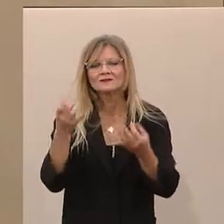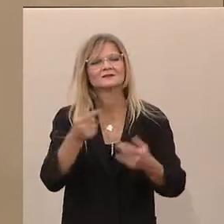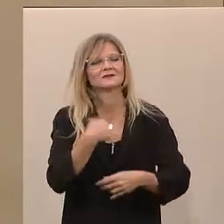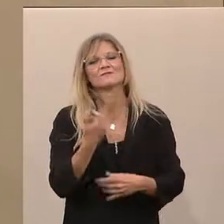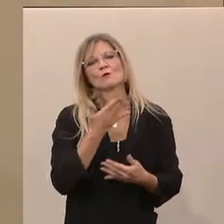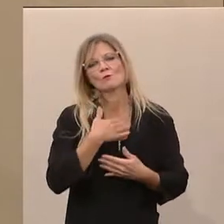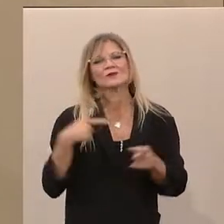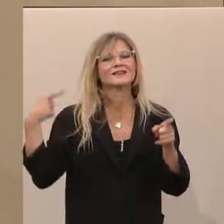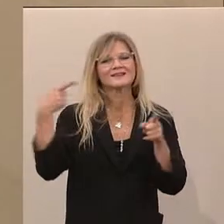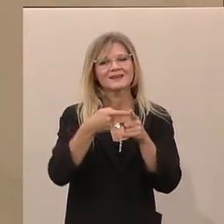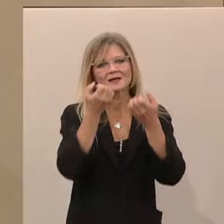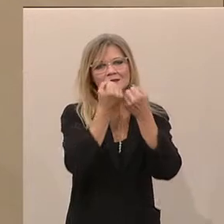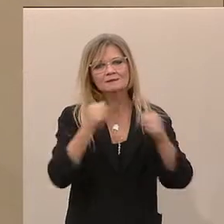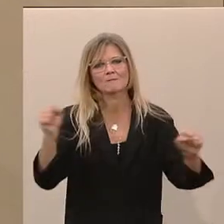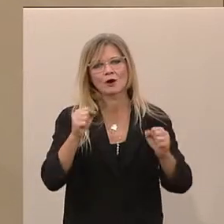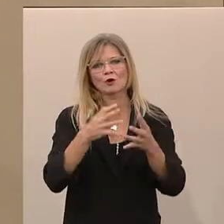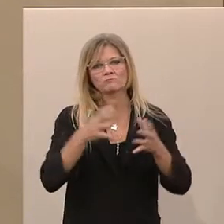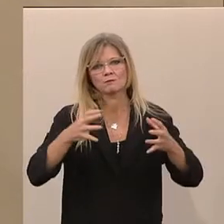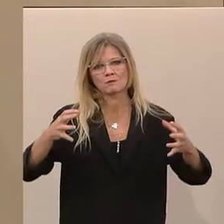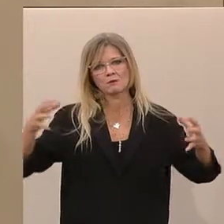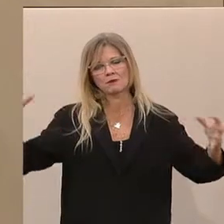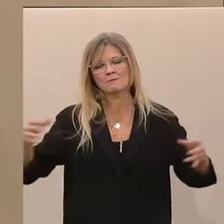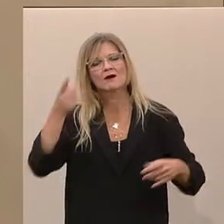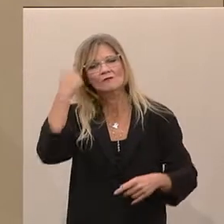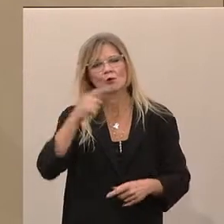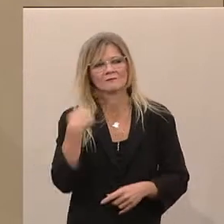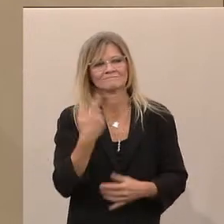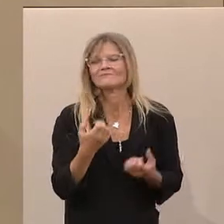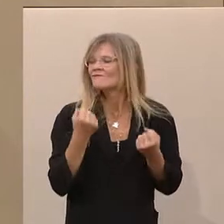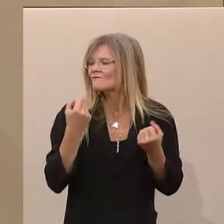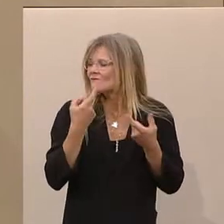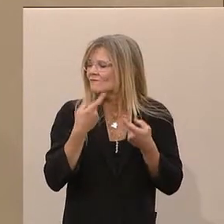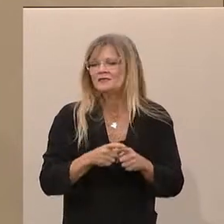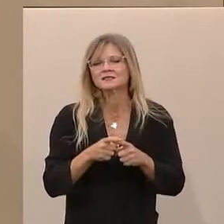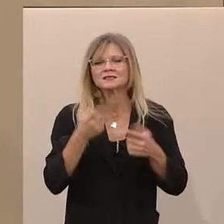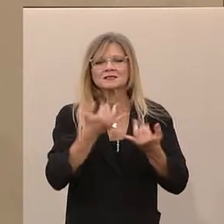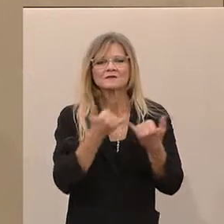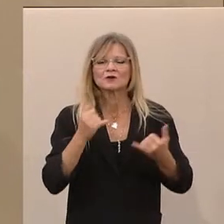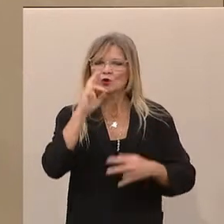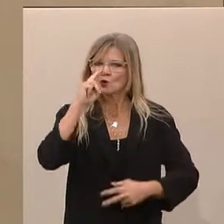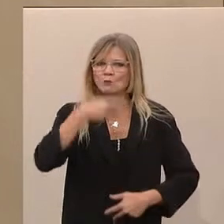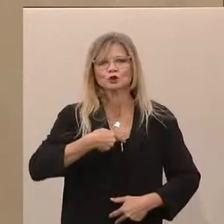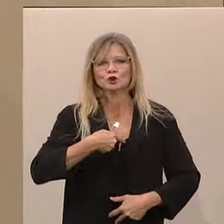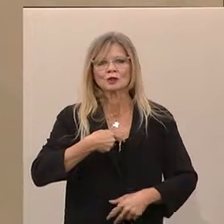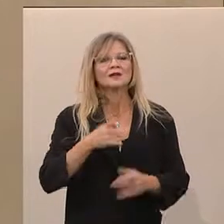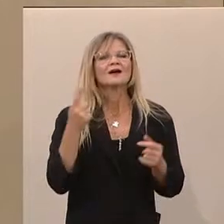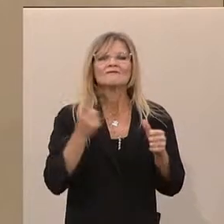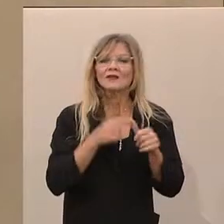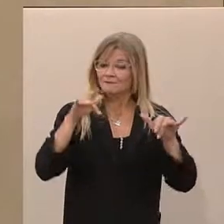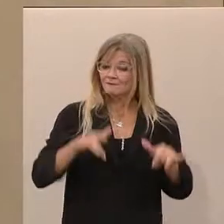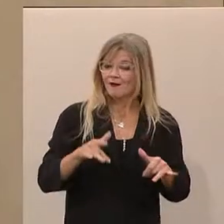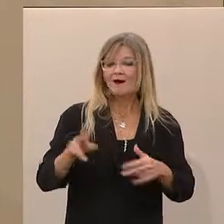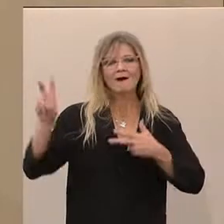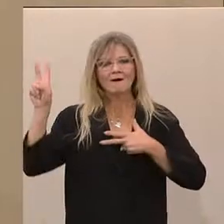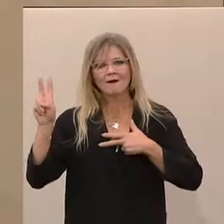wollen, weil wir die feste Überzeugung haben, dass wer ehrliche Politik betreibt, auch keine Furcht